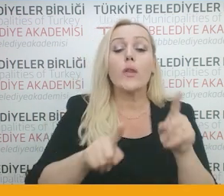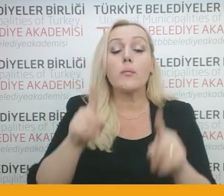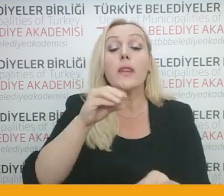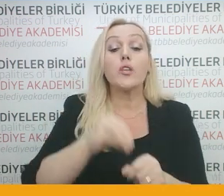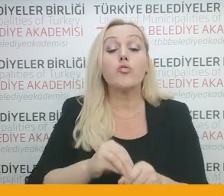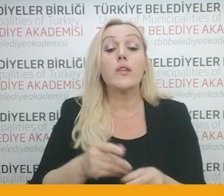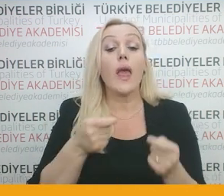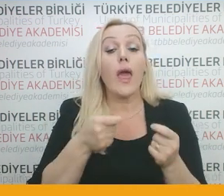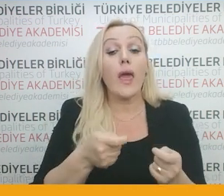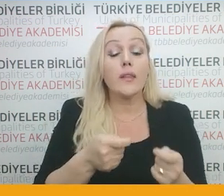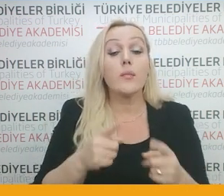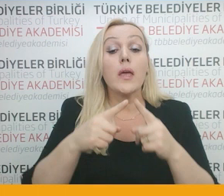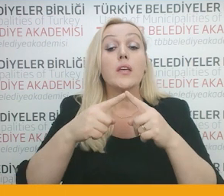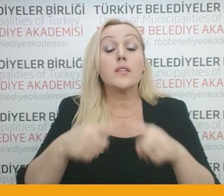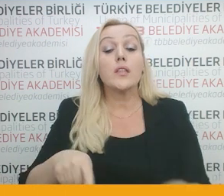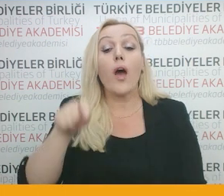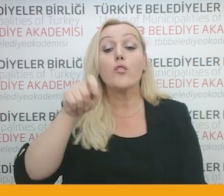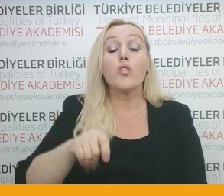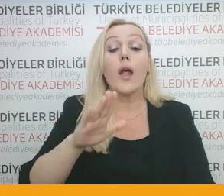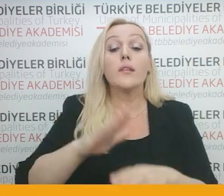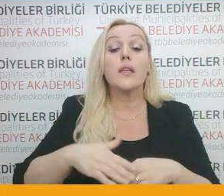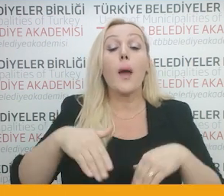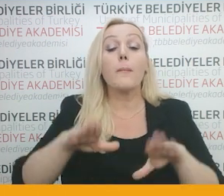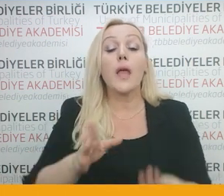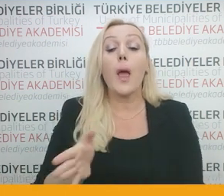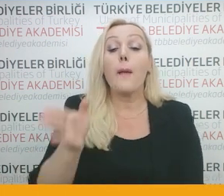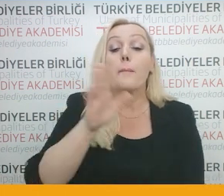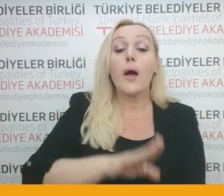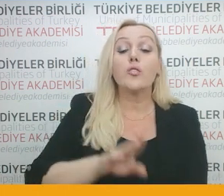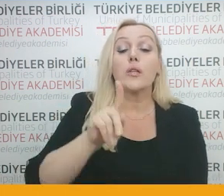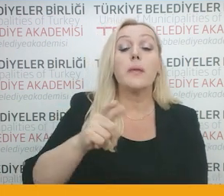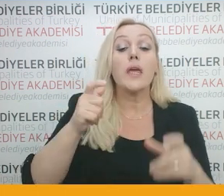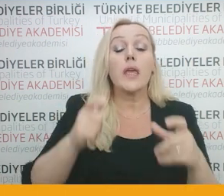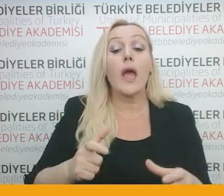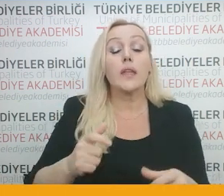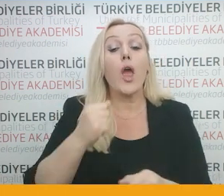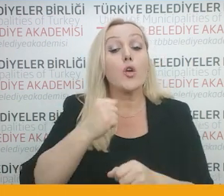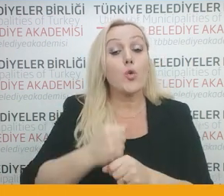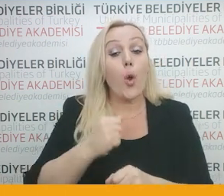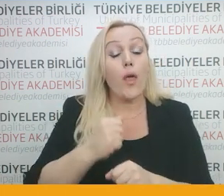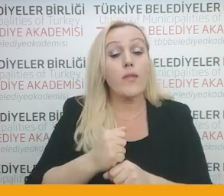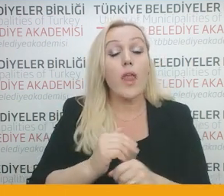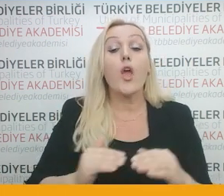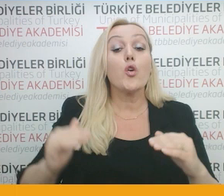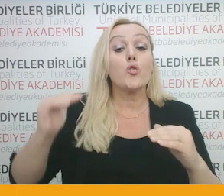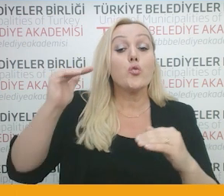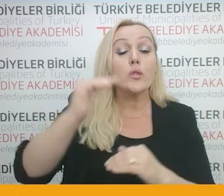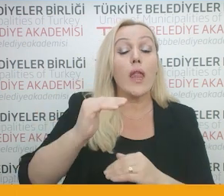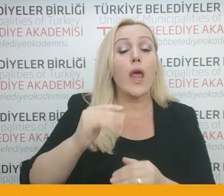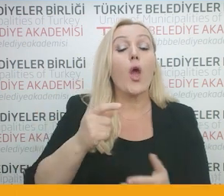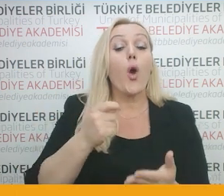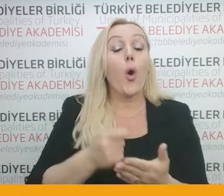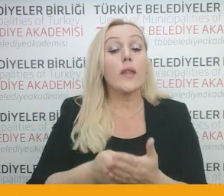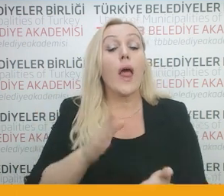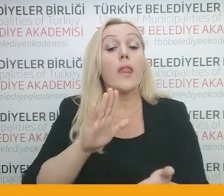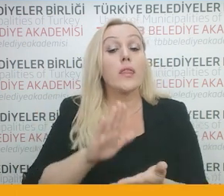sınav şartını yerine getirmeden belediyedeki başka bir müdürlük kadrosuna görevde yükselme suretiyle asarla atanması dolayısıyla ödenen zam ve tazminatların